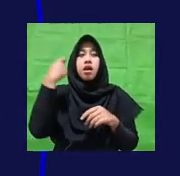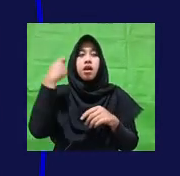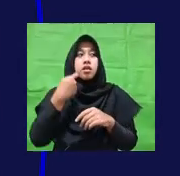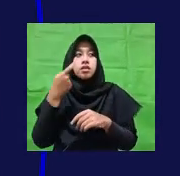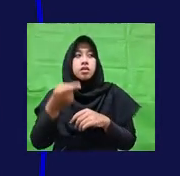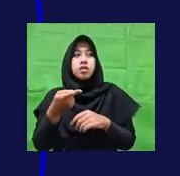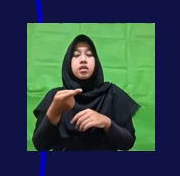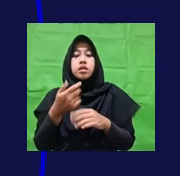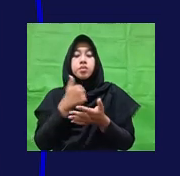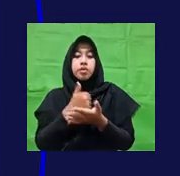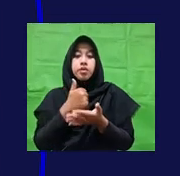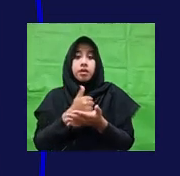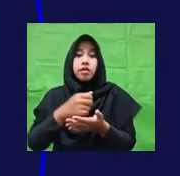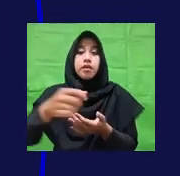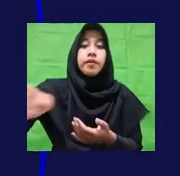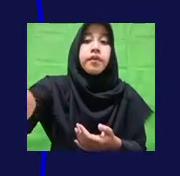sebenarnya